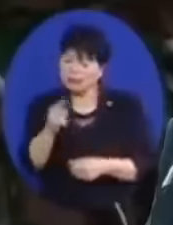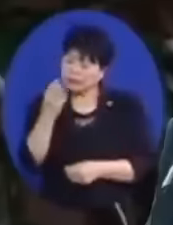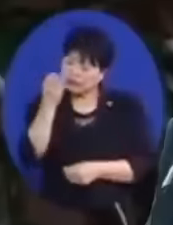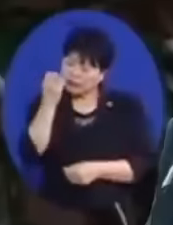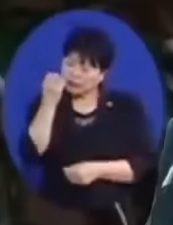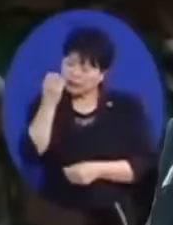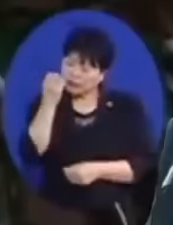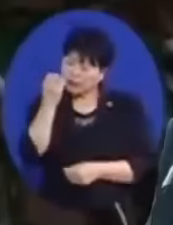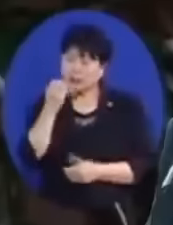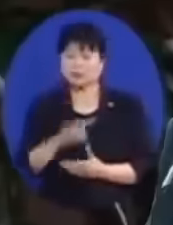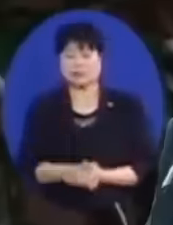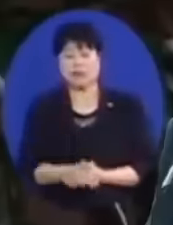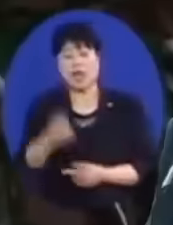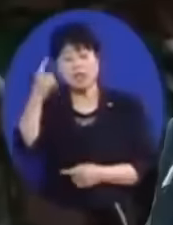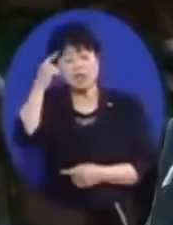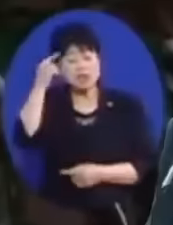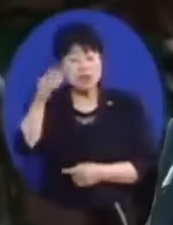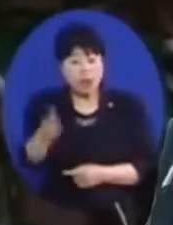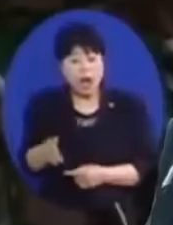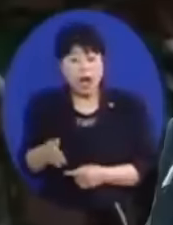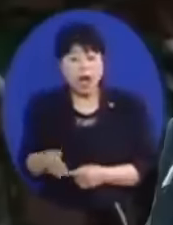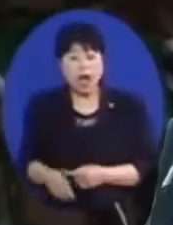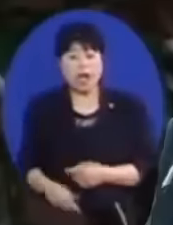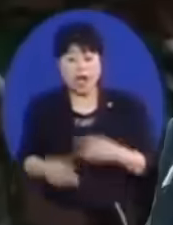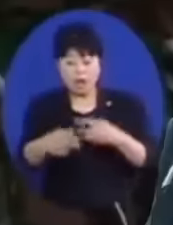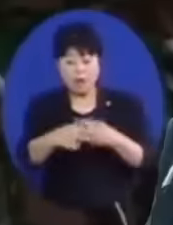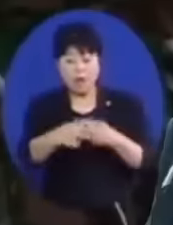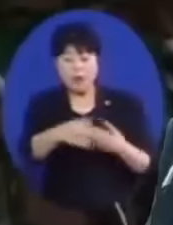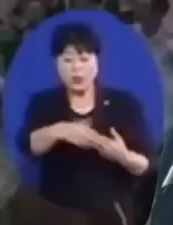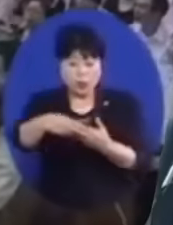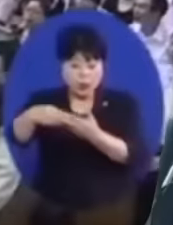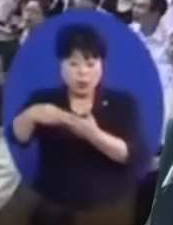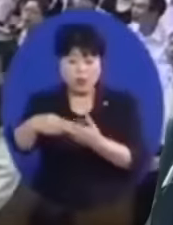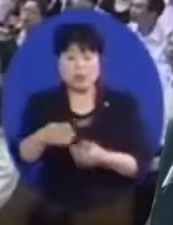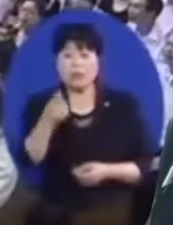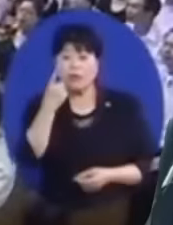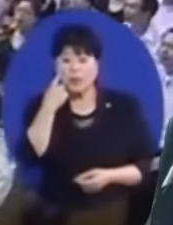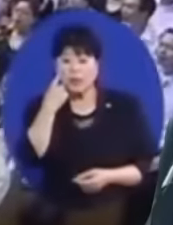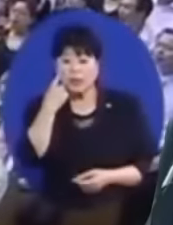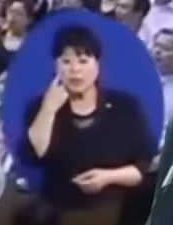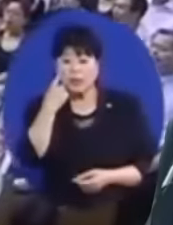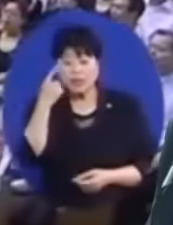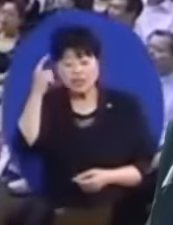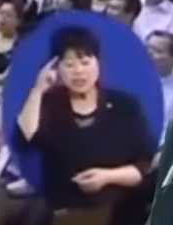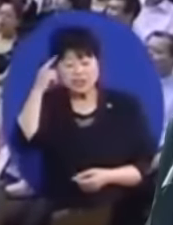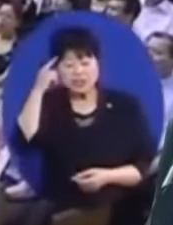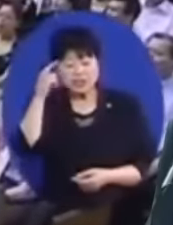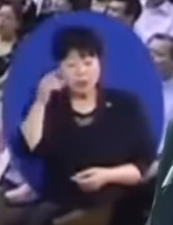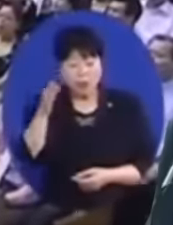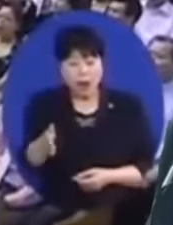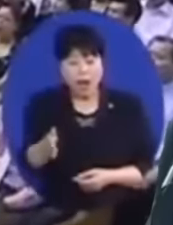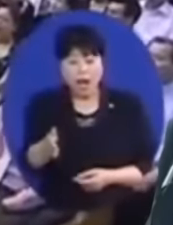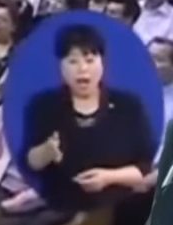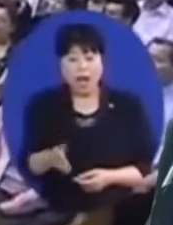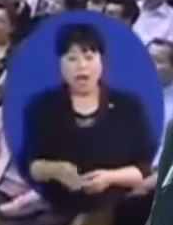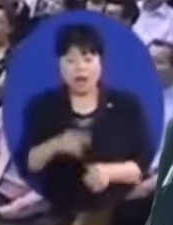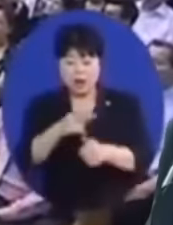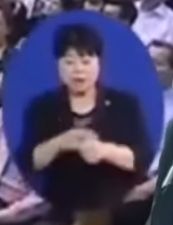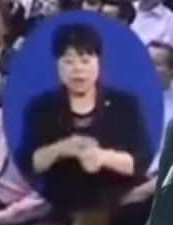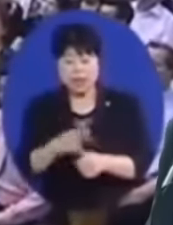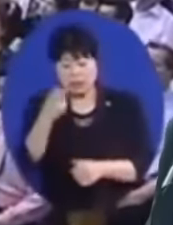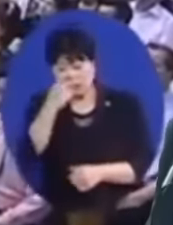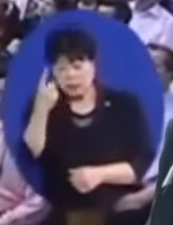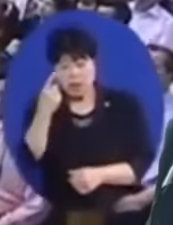아니다, 그래서 정신과 병원으로 이 사람을 돌렸습니다. 정신과 전문의의 진찰을 받게 했는데